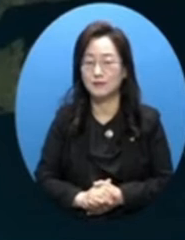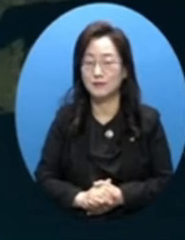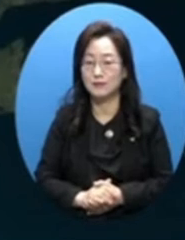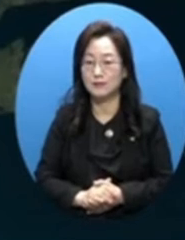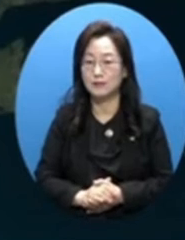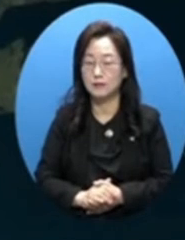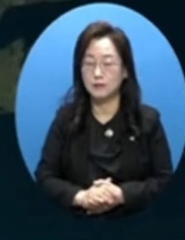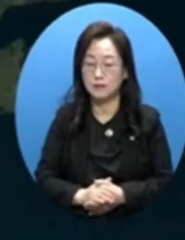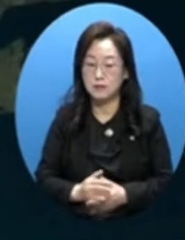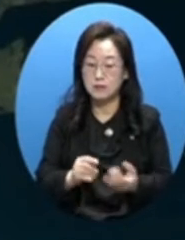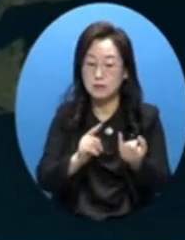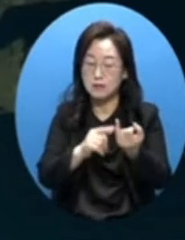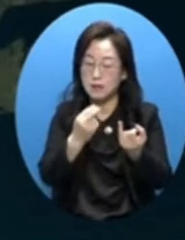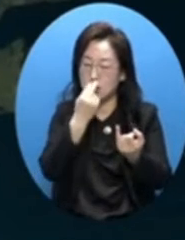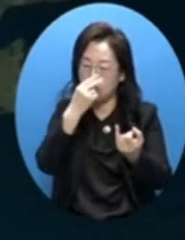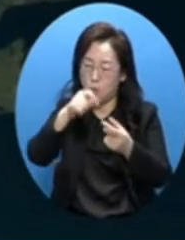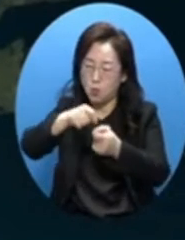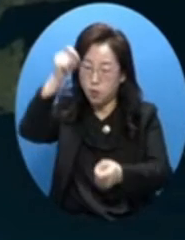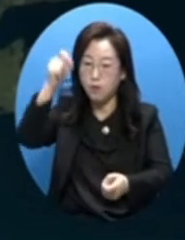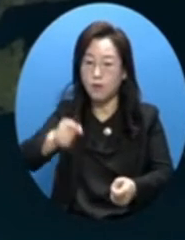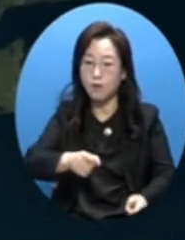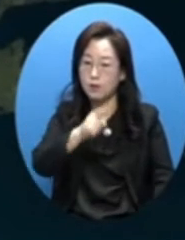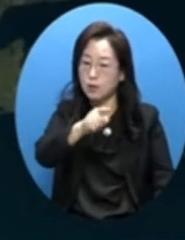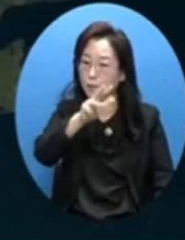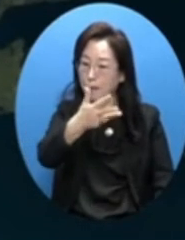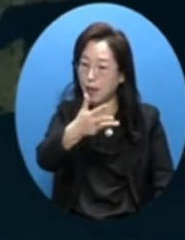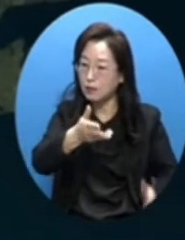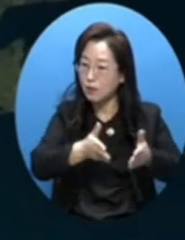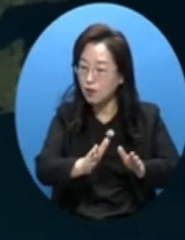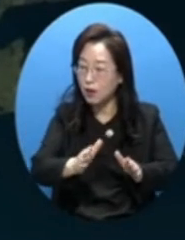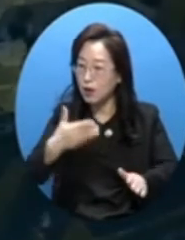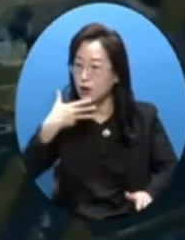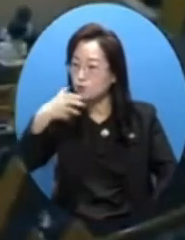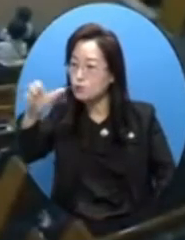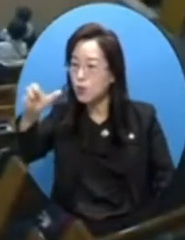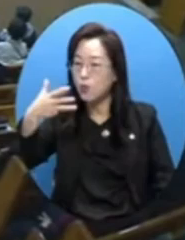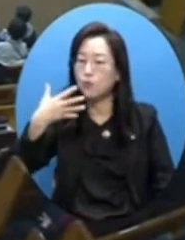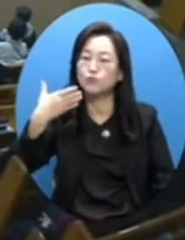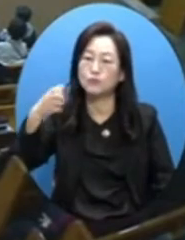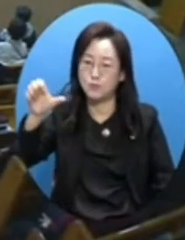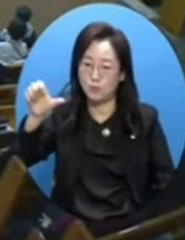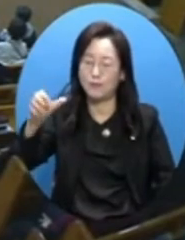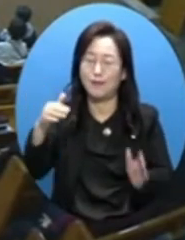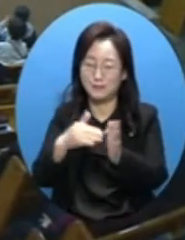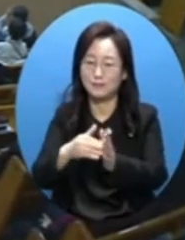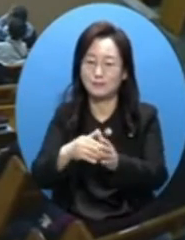장수의 복을 주셨어요. 1800년대 태어나신 분이 95세를 살았으니까요. 그래서